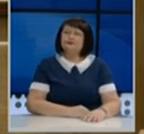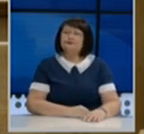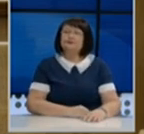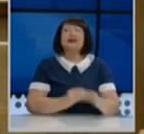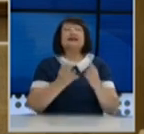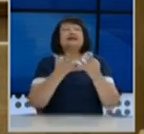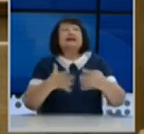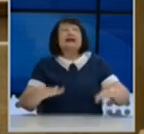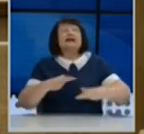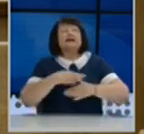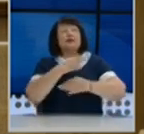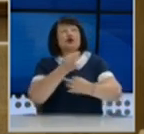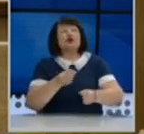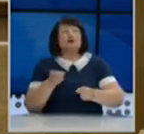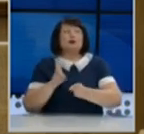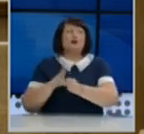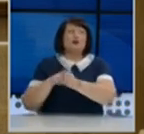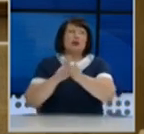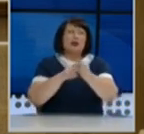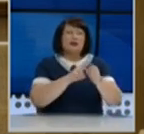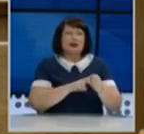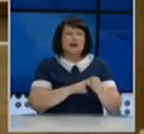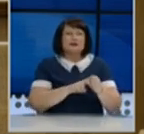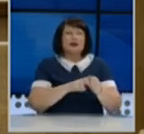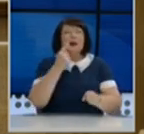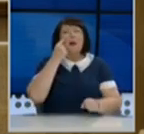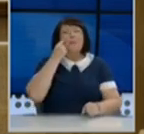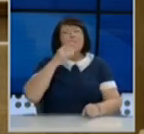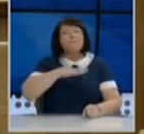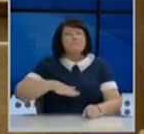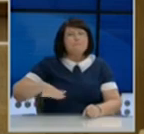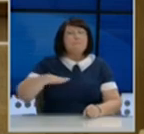συγγενείς των θυμάτων στο Μάτι